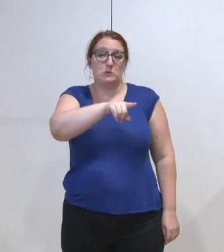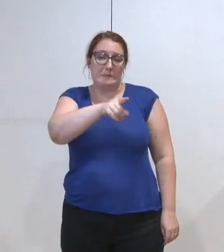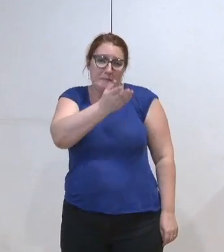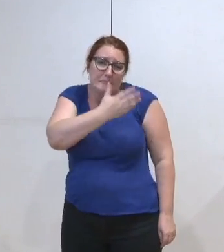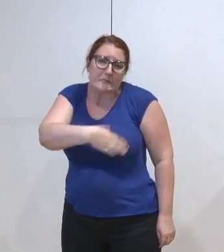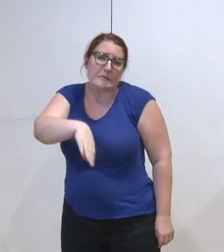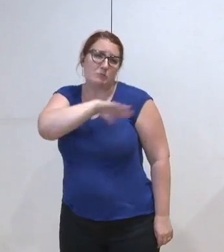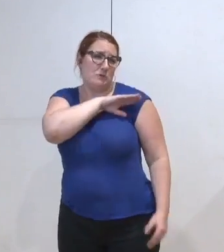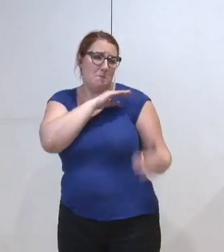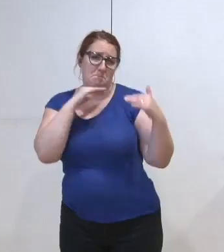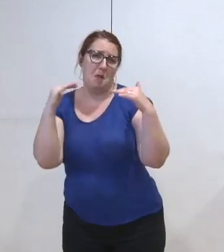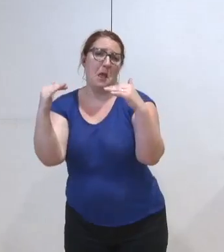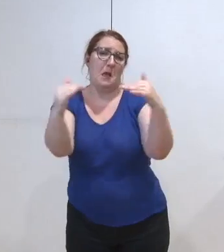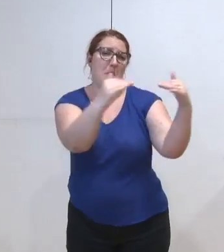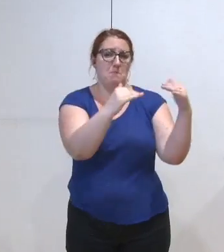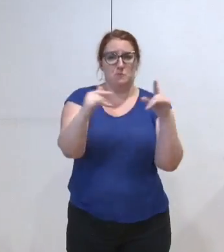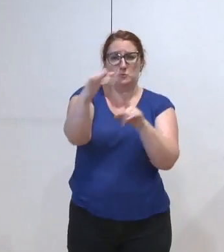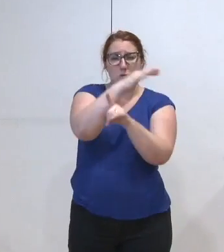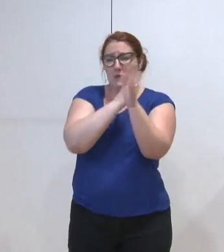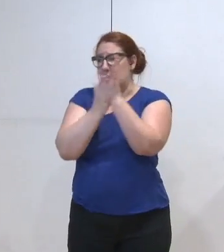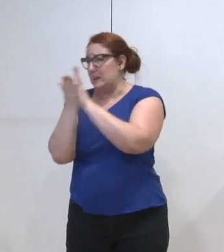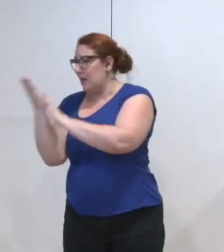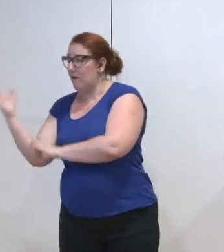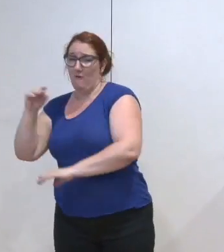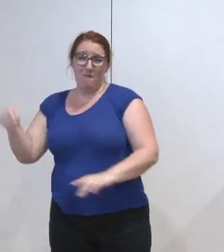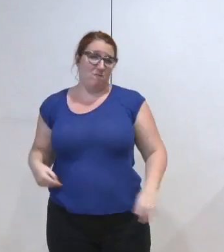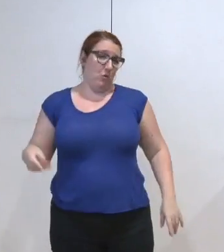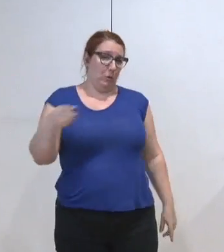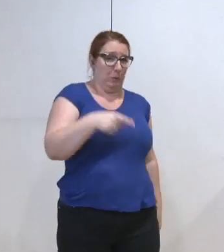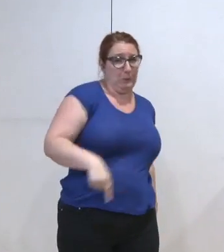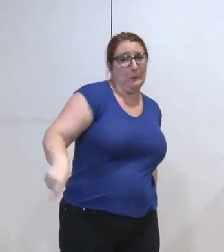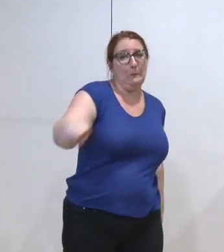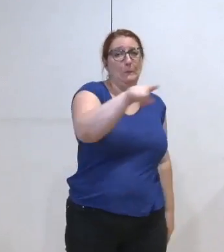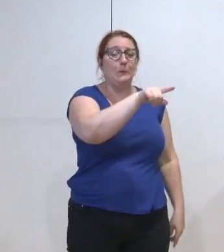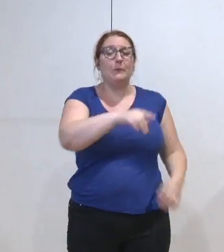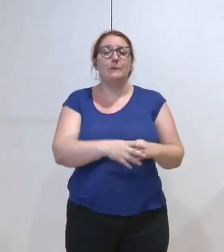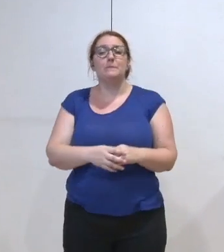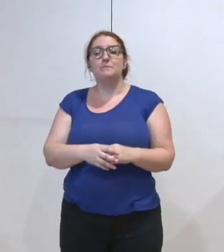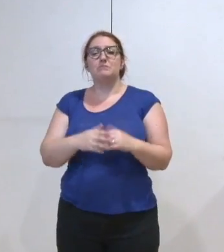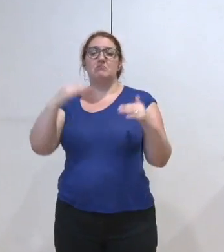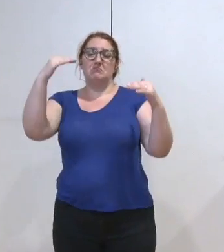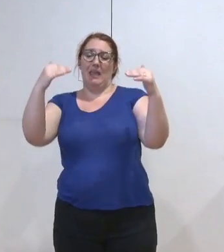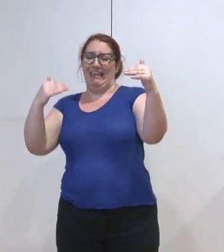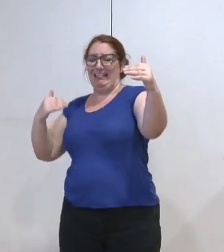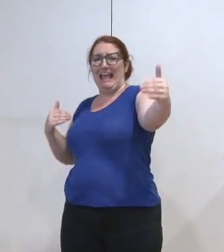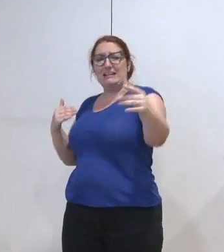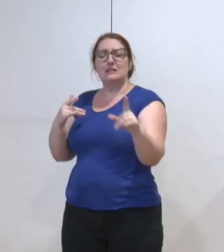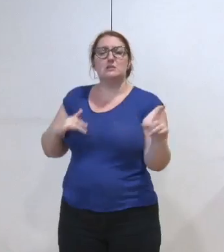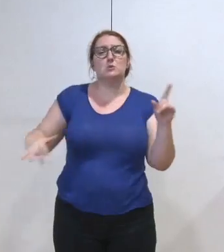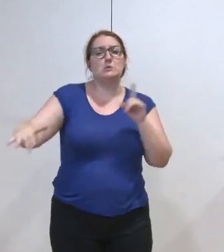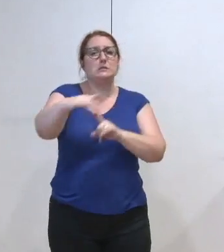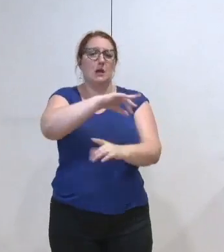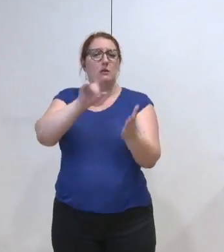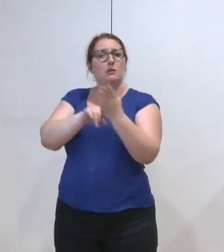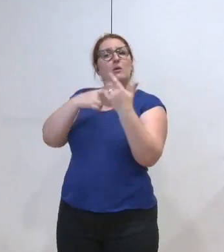responsable de la dérive sociale constatée vous faites de la lutte contre les inégalités sociales et l'accès au droit les